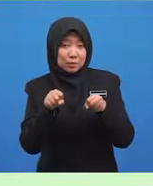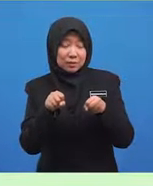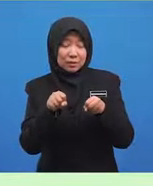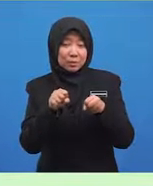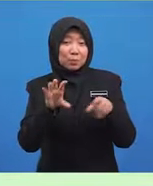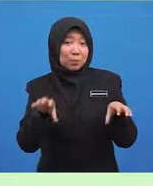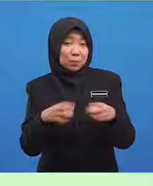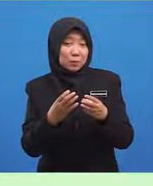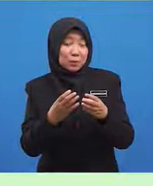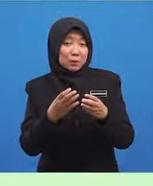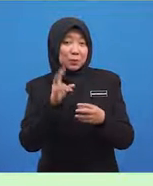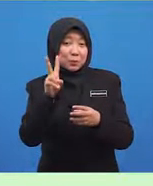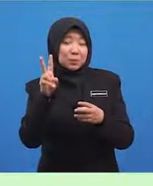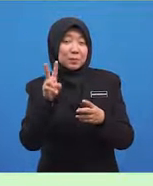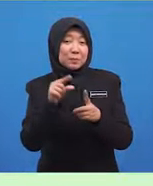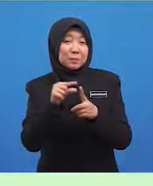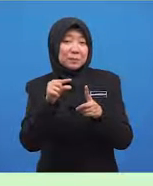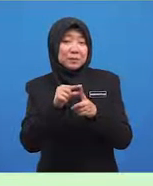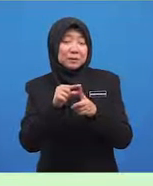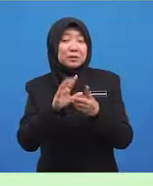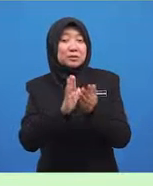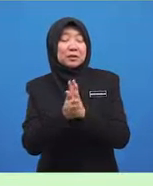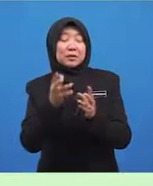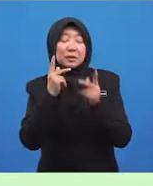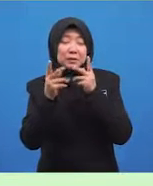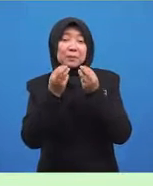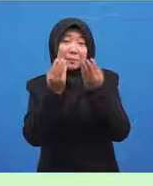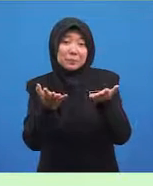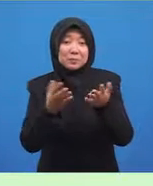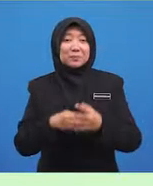rangkaikan dua perkataan ini menjadi kata majmuk?